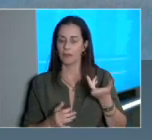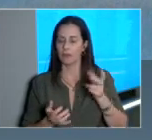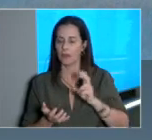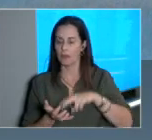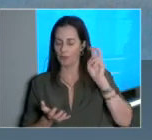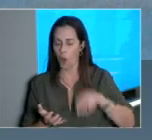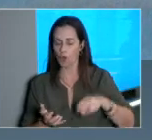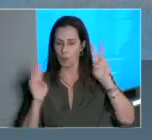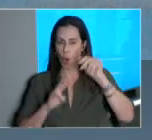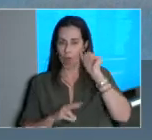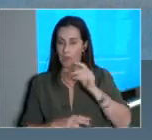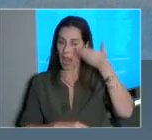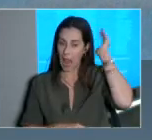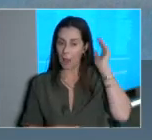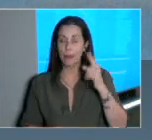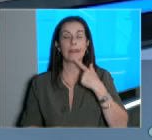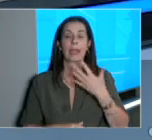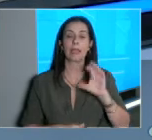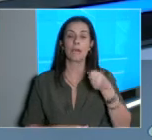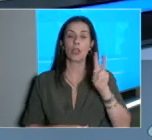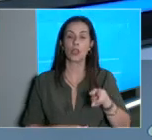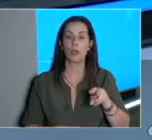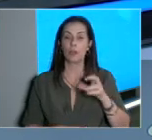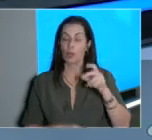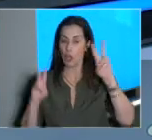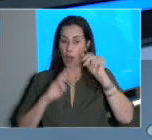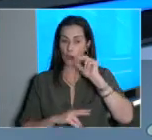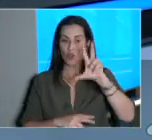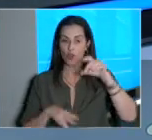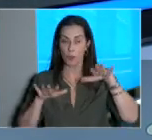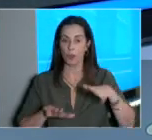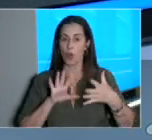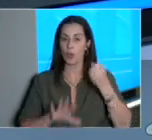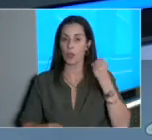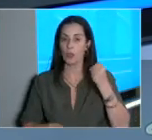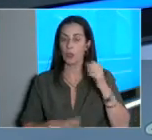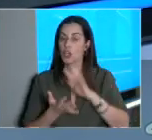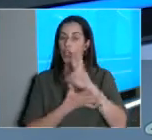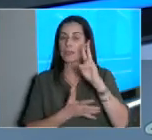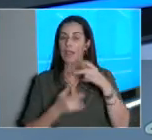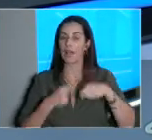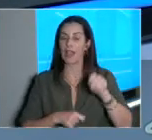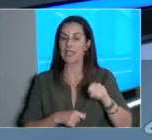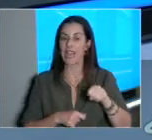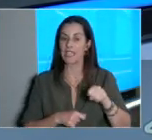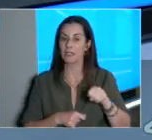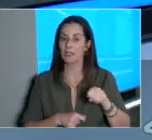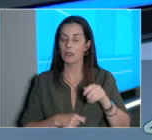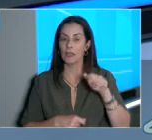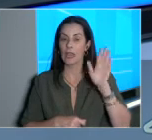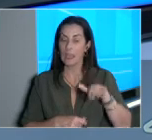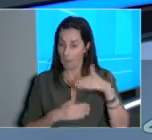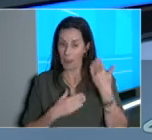מכחול לבן אחרי הבחירות. יאיר לפיד, נגיד, אם יש לכחול לבן 30 מנדטים, הוא לוקח איתו עוד 12 חברי כנסת. זאת אומרת,